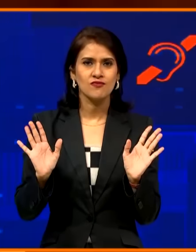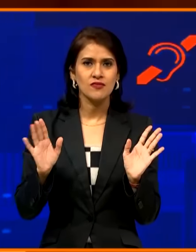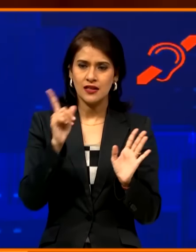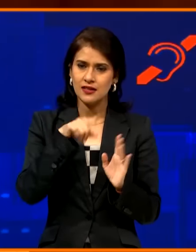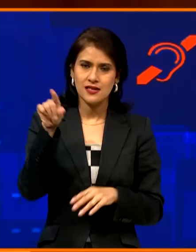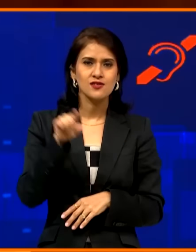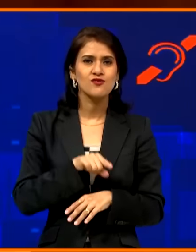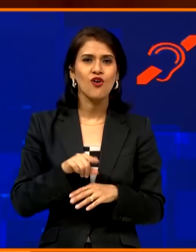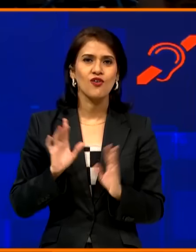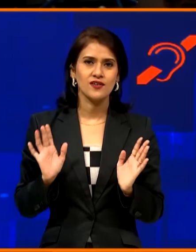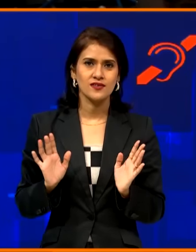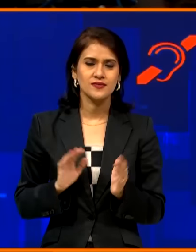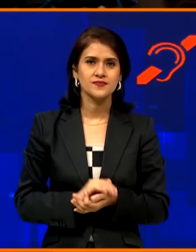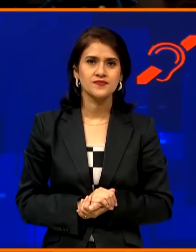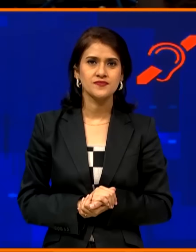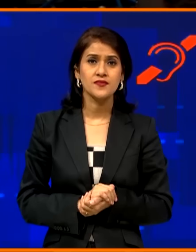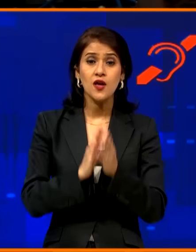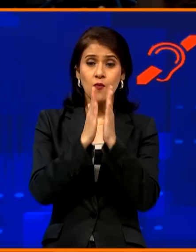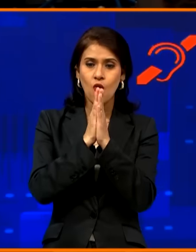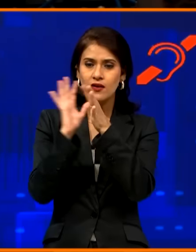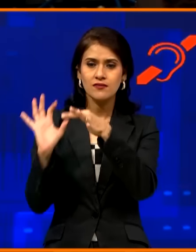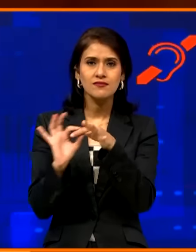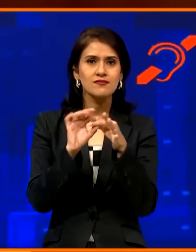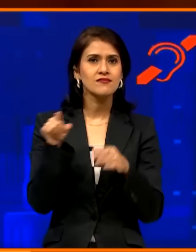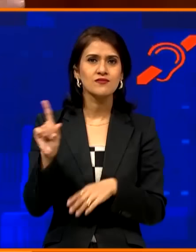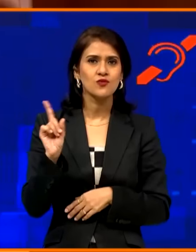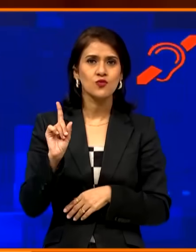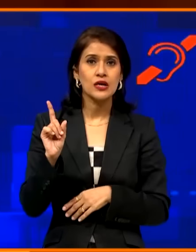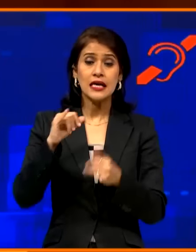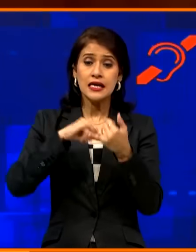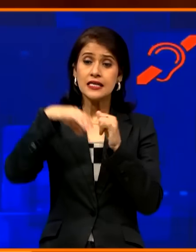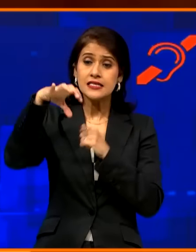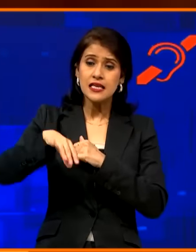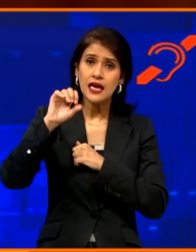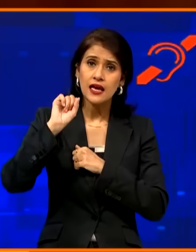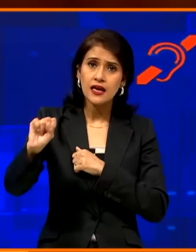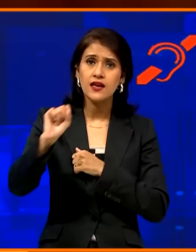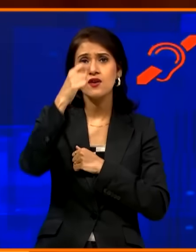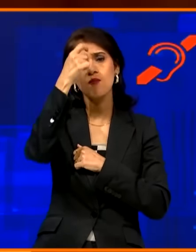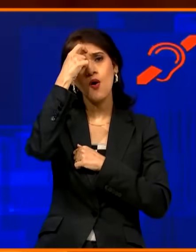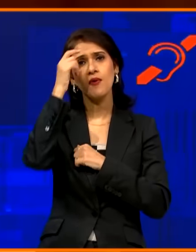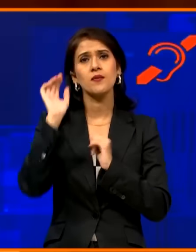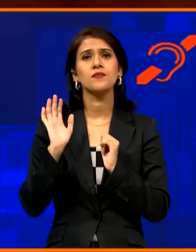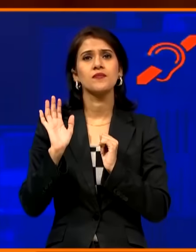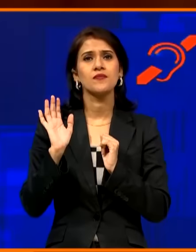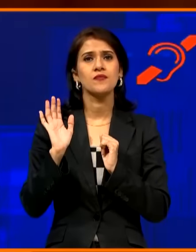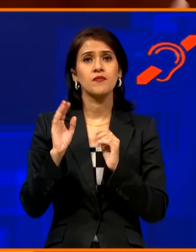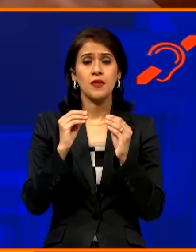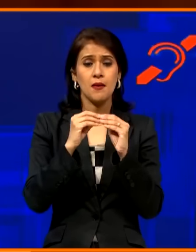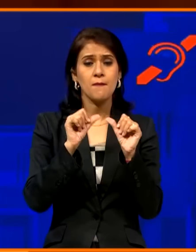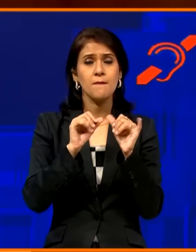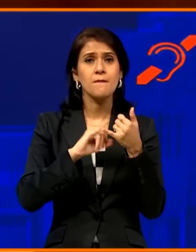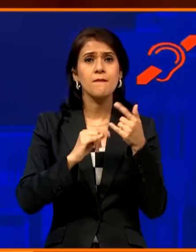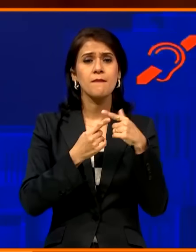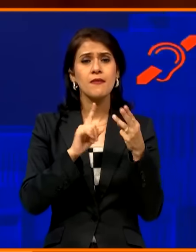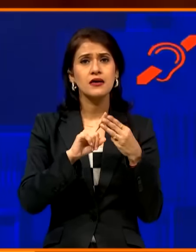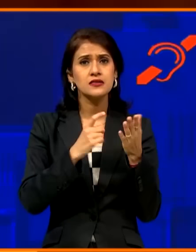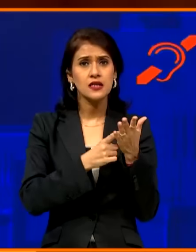है वो धार्मिक इशू नहीं है वह रीजनल इशू चाहे बस्तर वाला हो